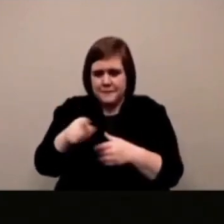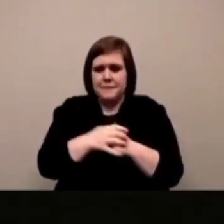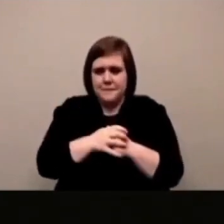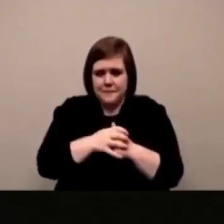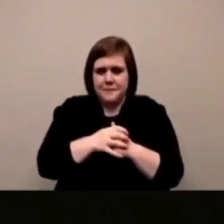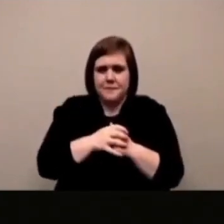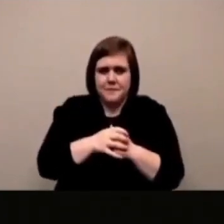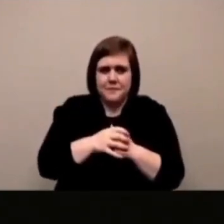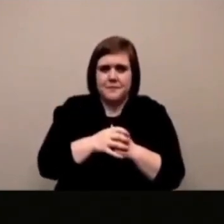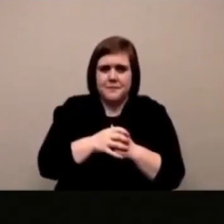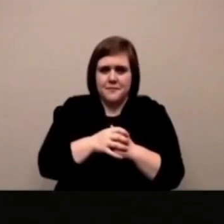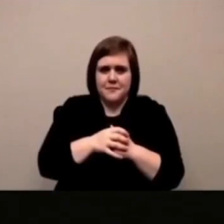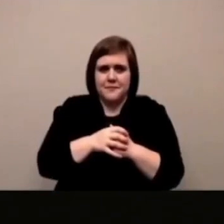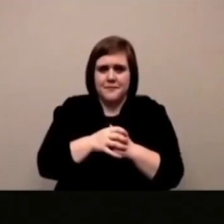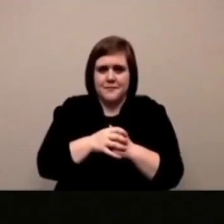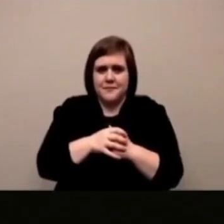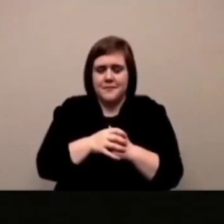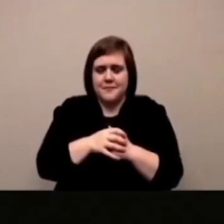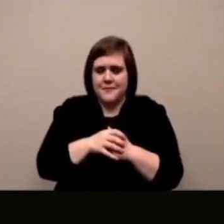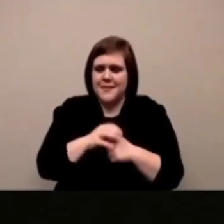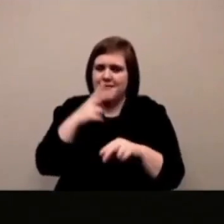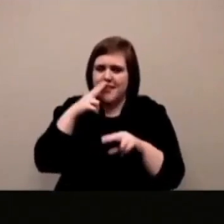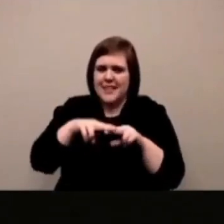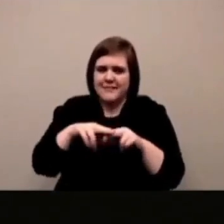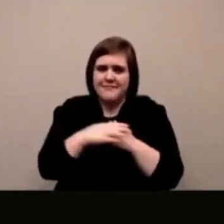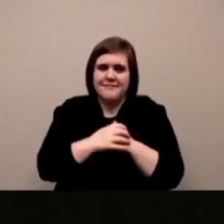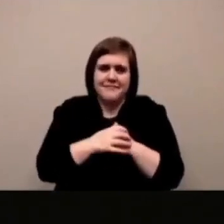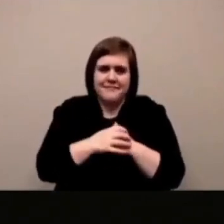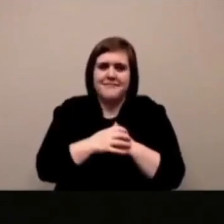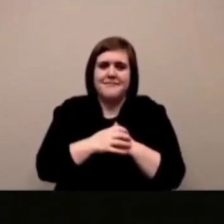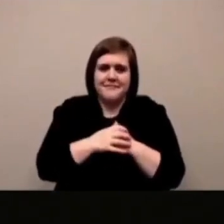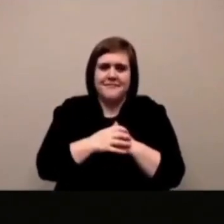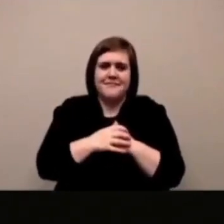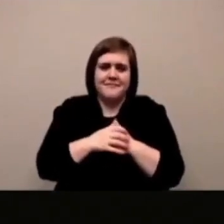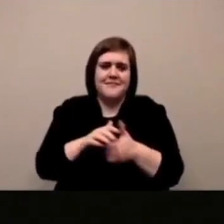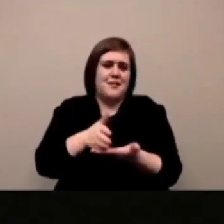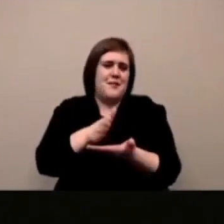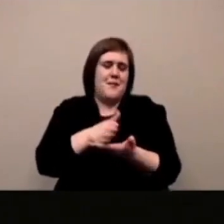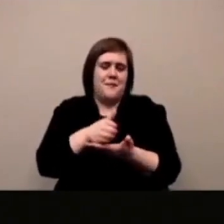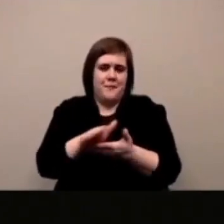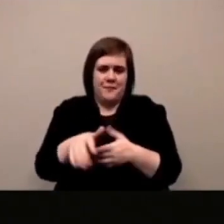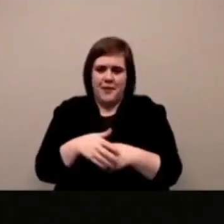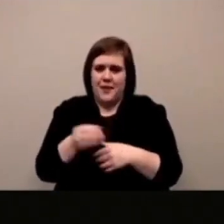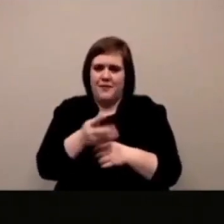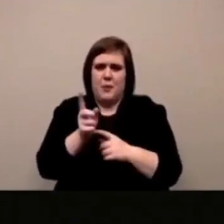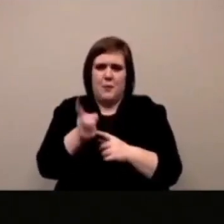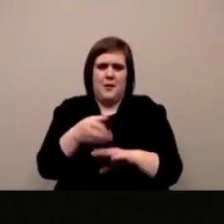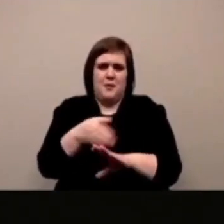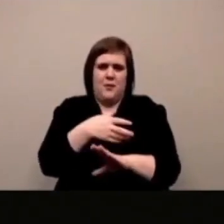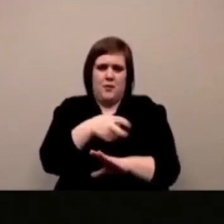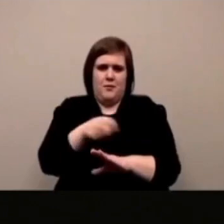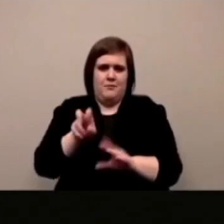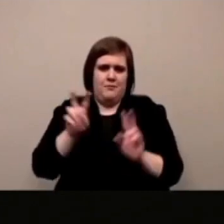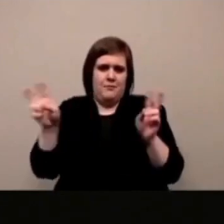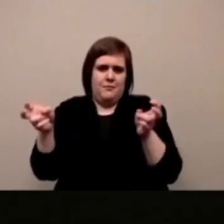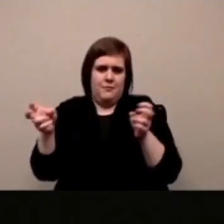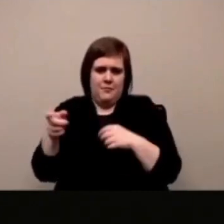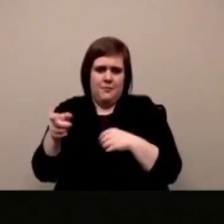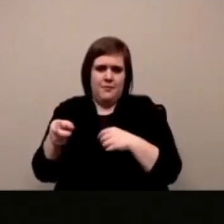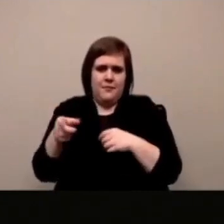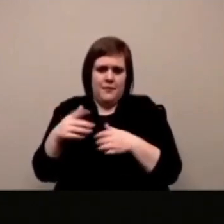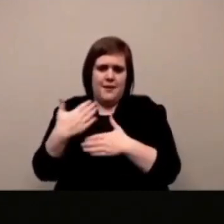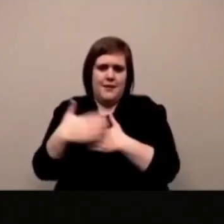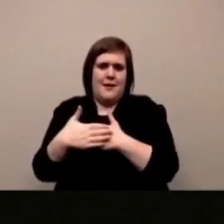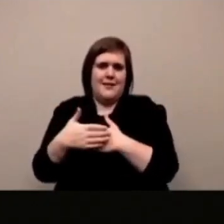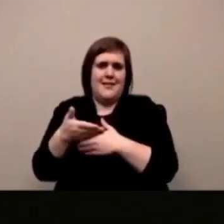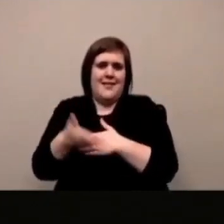あのスクリームショットを共有している皆様がいるんですけれどもすごく面白いですね猫ちゃんもいます